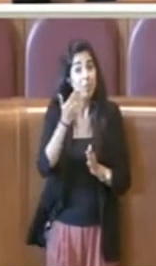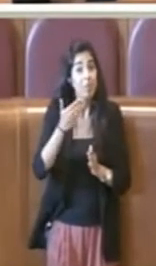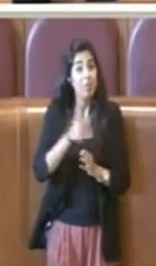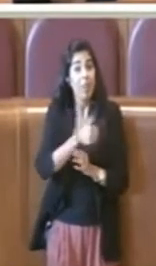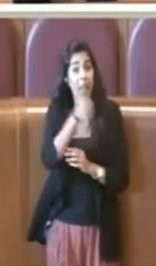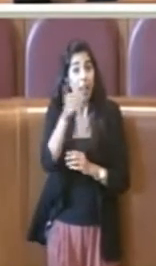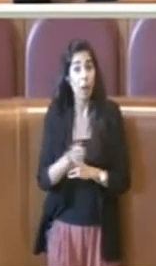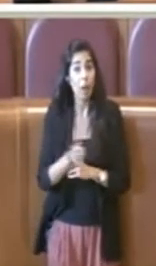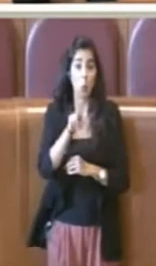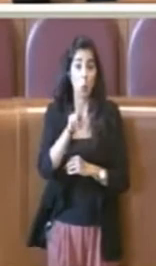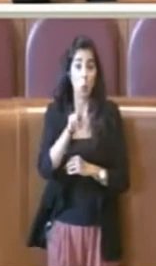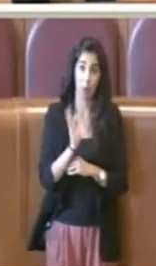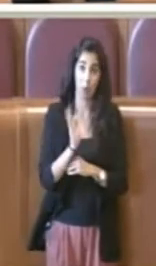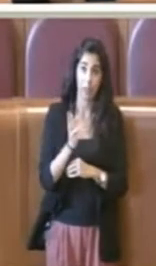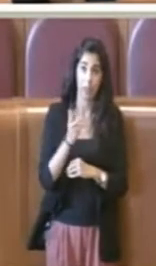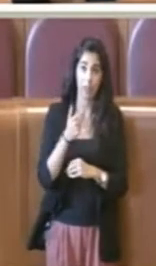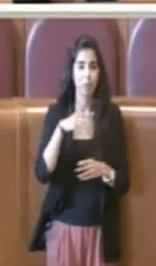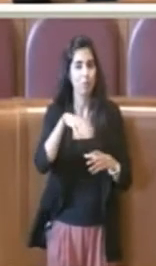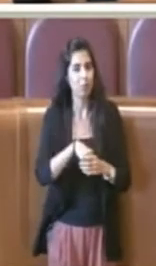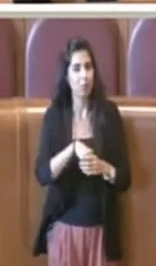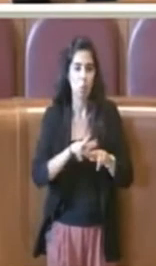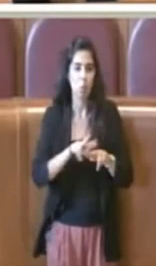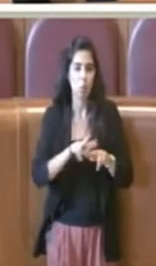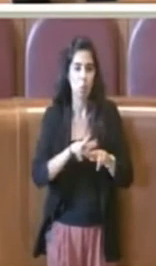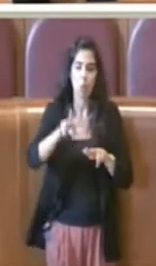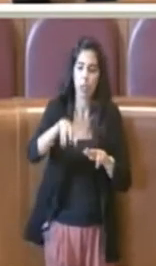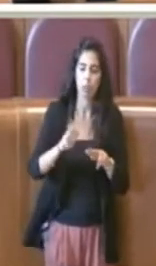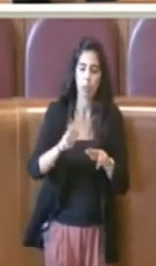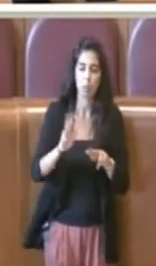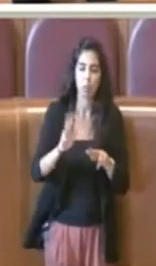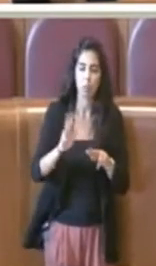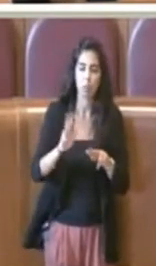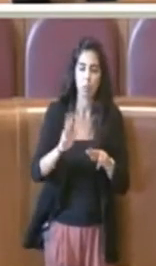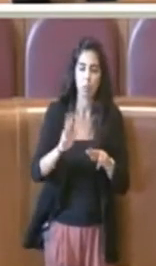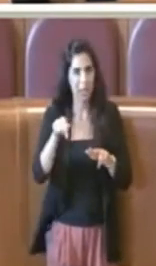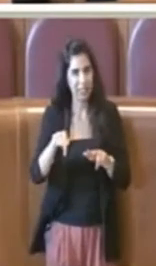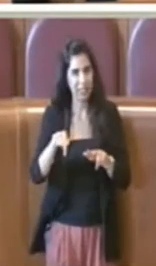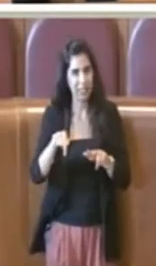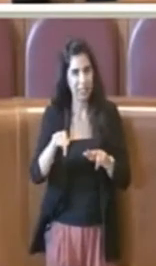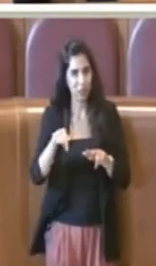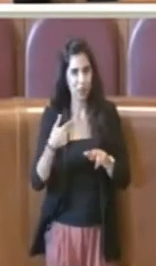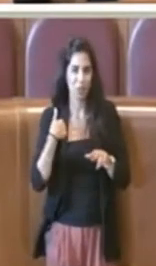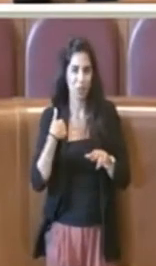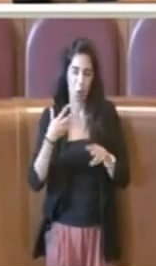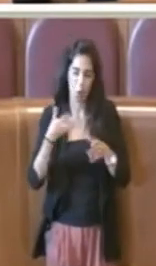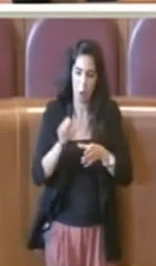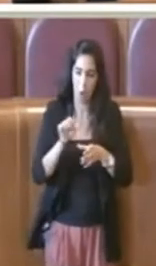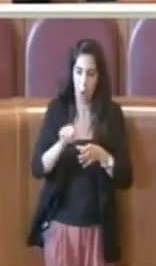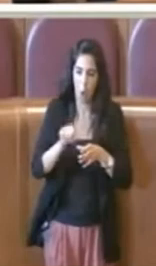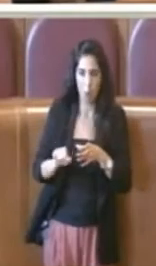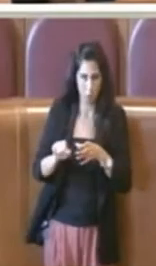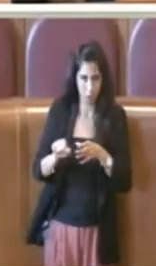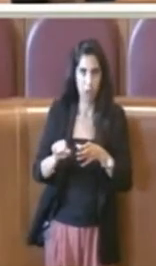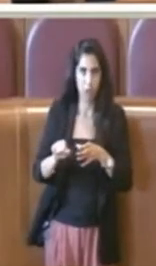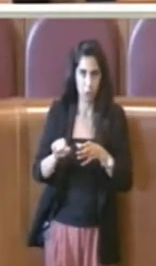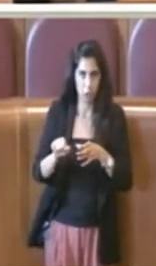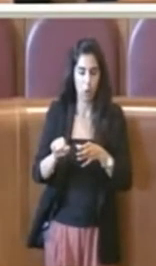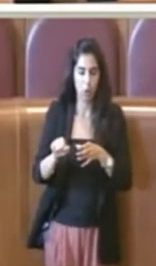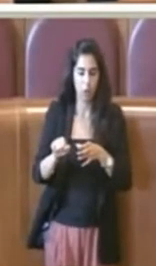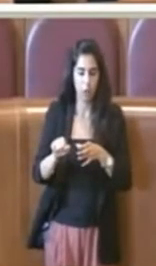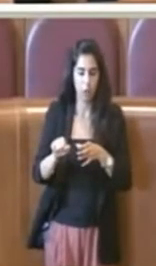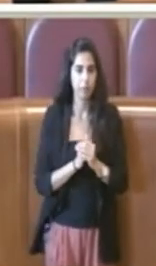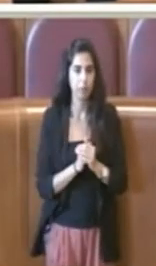quando ero al municipio 15 in opposizione e mi arrivò una richiesta da parte